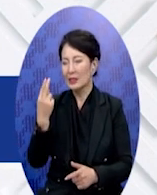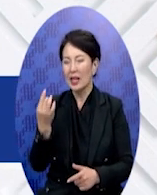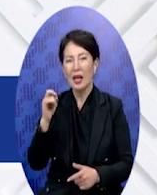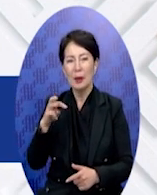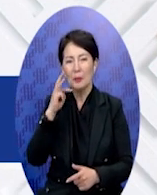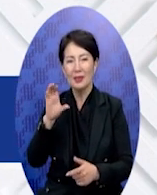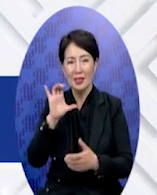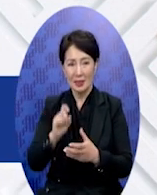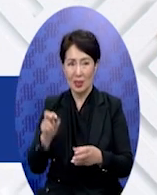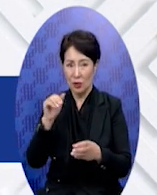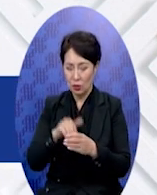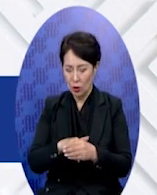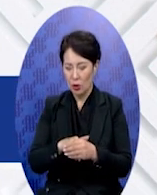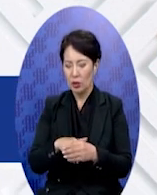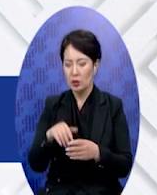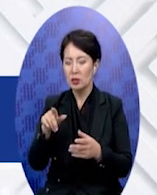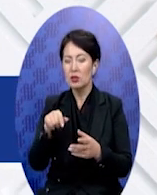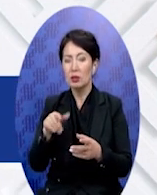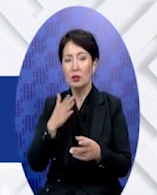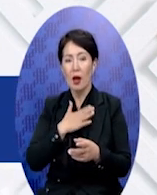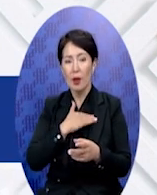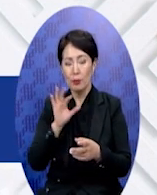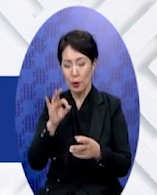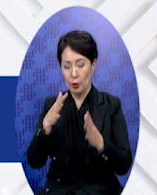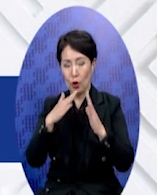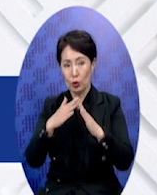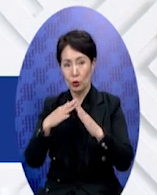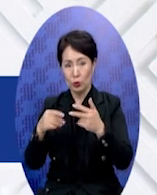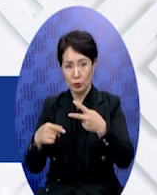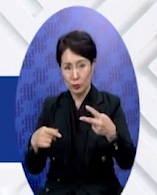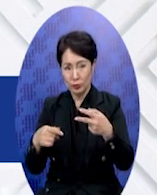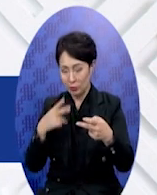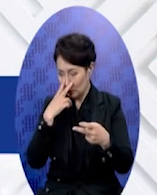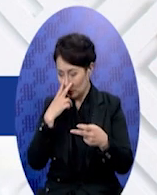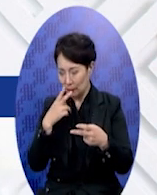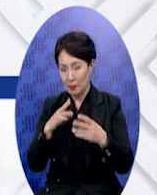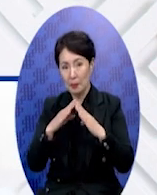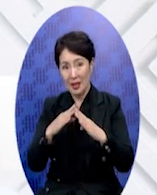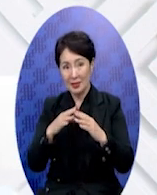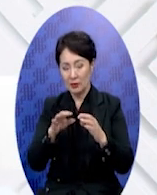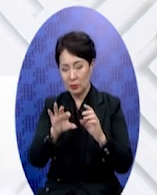нэвтэрч энд байрссан амьны орон сууцны зургуудаас сонголтоо хийгээд зээлээ авахд бол одоо